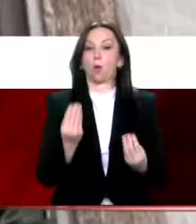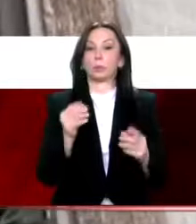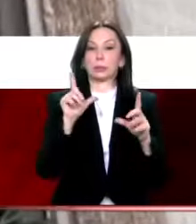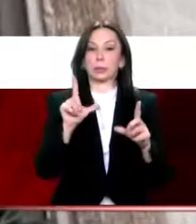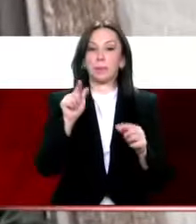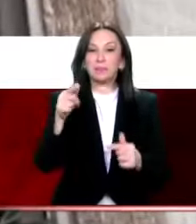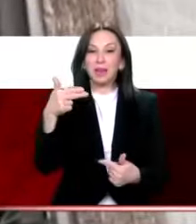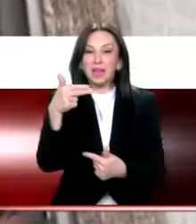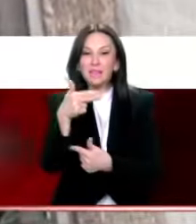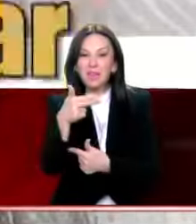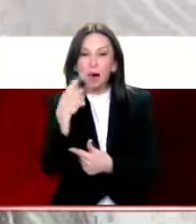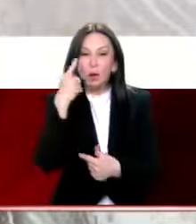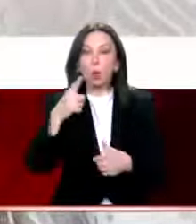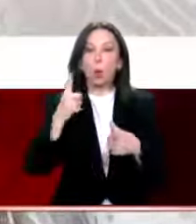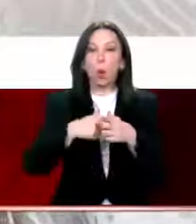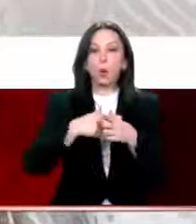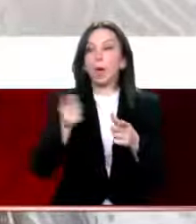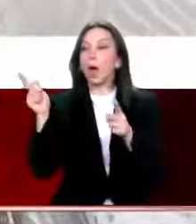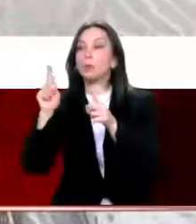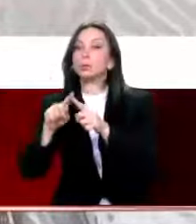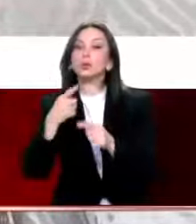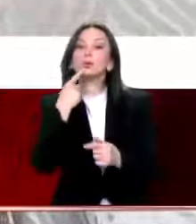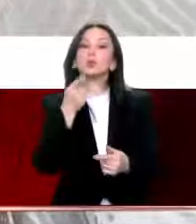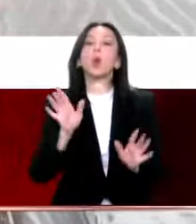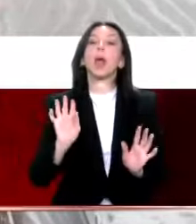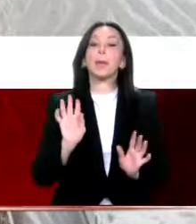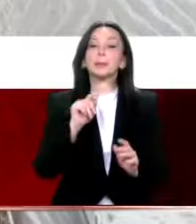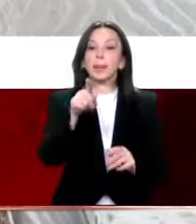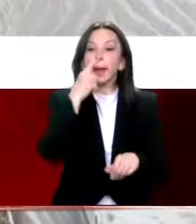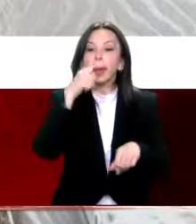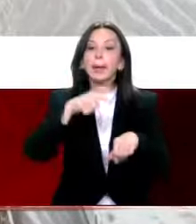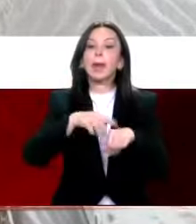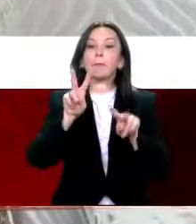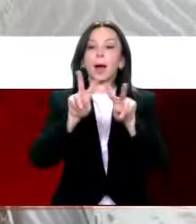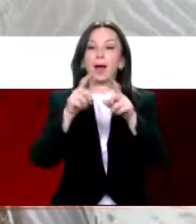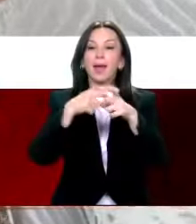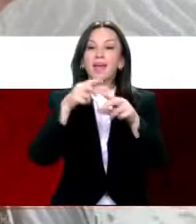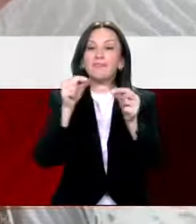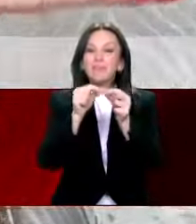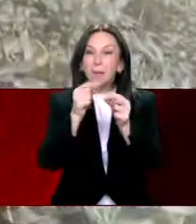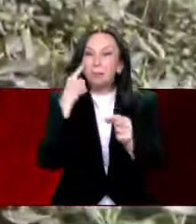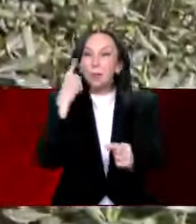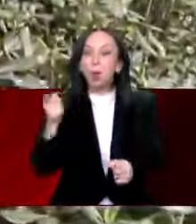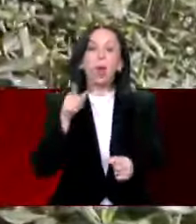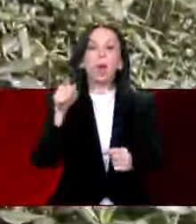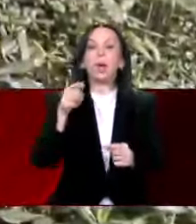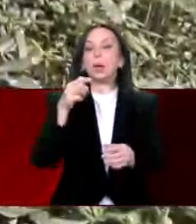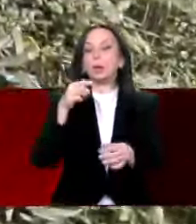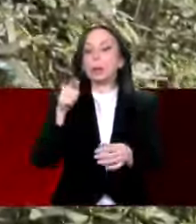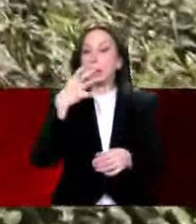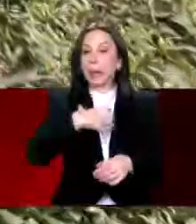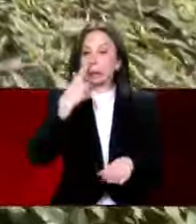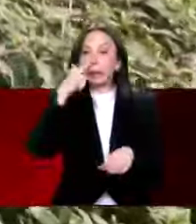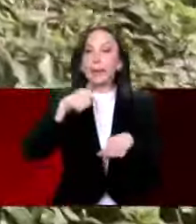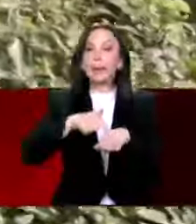hiçbir ajans sizi otele çağırmaz. Web sitelerine telefon numaranızı bırakıyorsunuz ya, o web siteleri genelde telefon numaralarımızı satıyorlar. Son zamanlarda